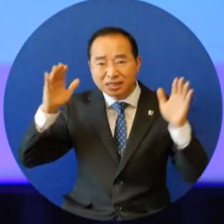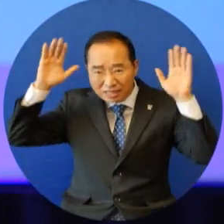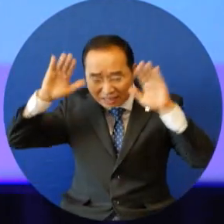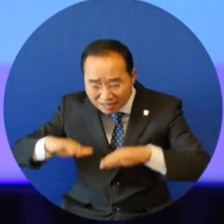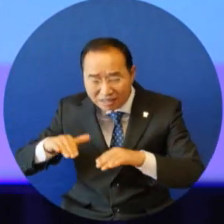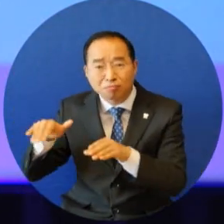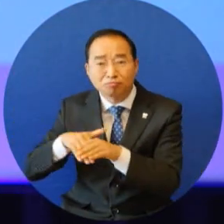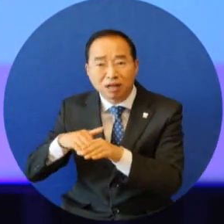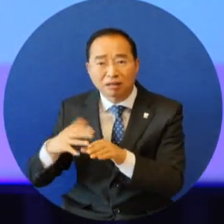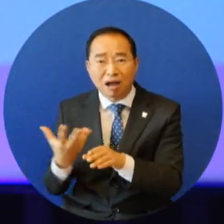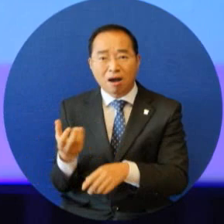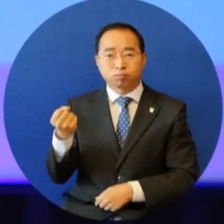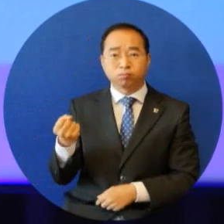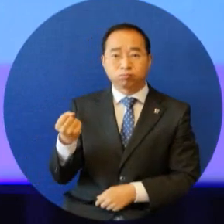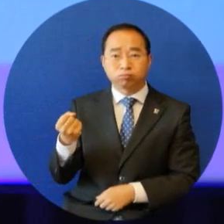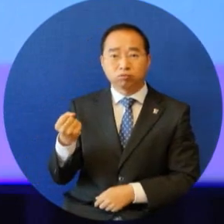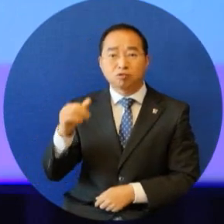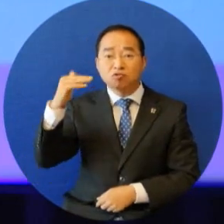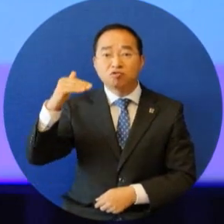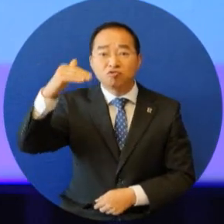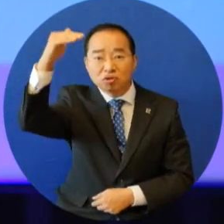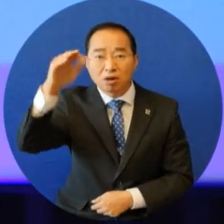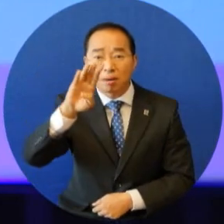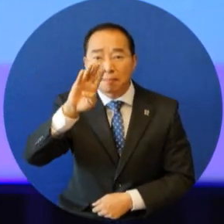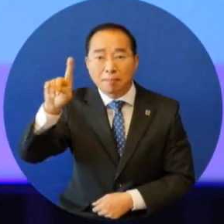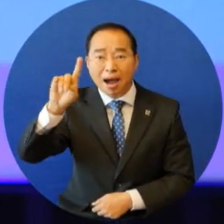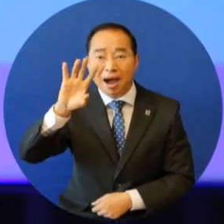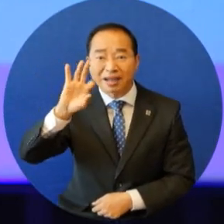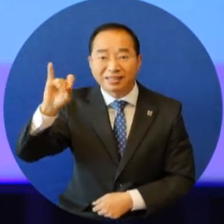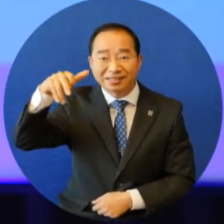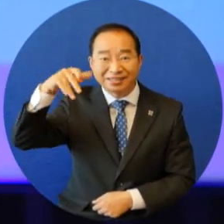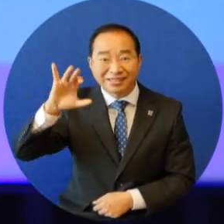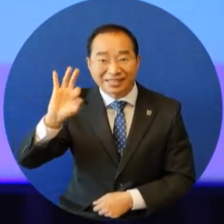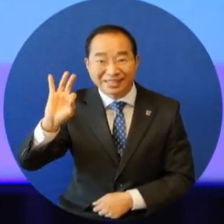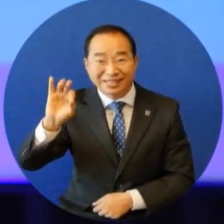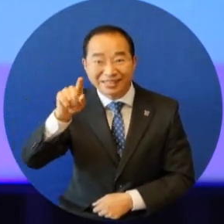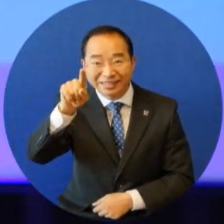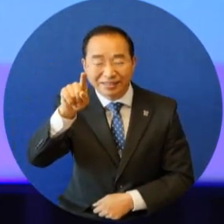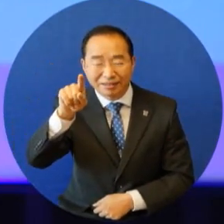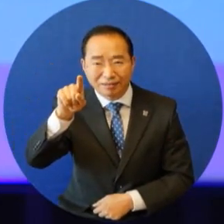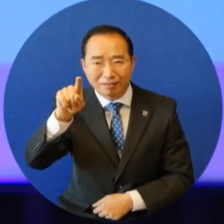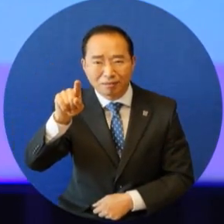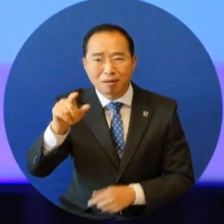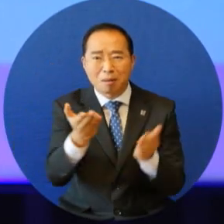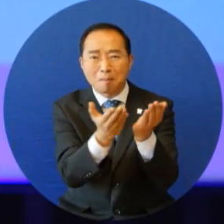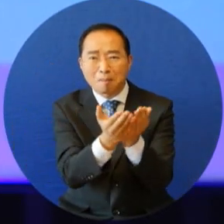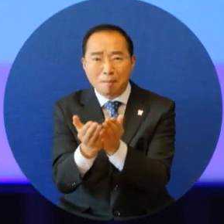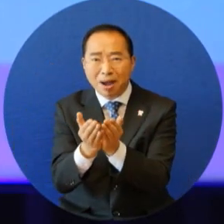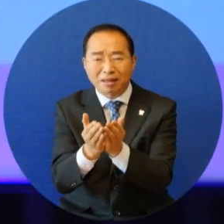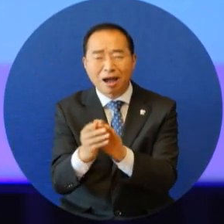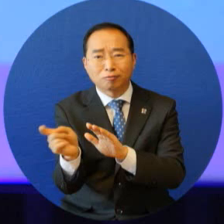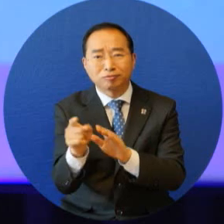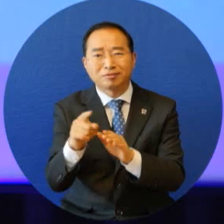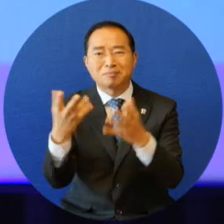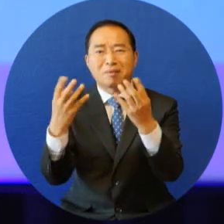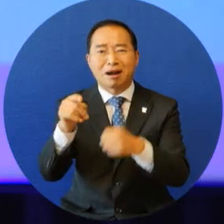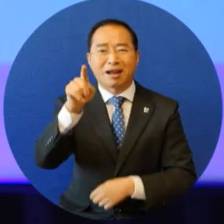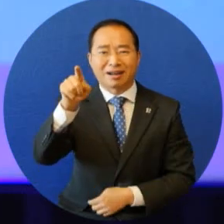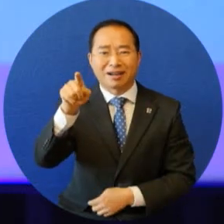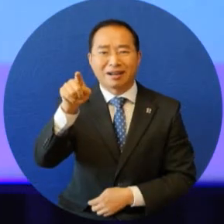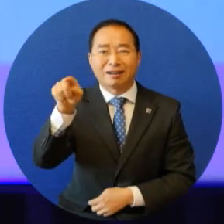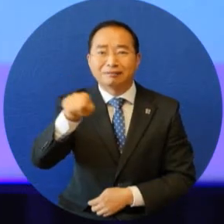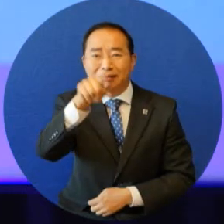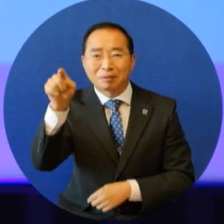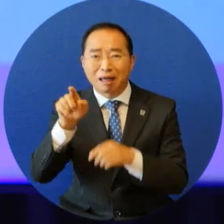못 나갔어요. 그 다음에 위로는 바이킹들이 있어가지고 위로도 못 나가고 유럽은 그 당시 프랑크